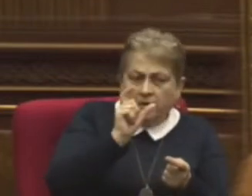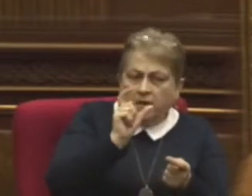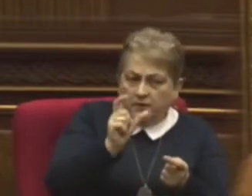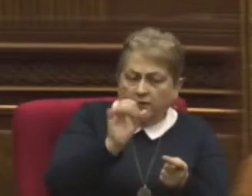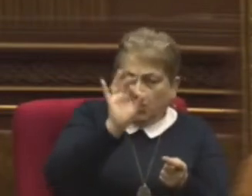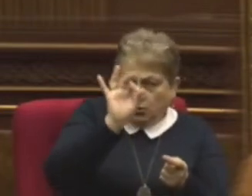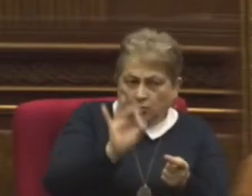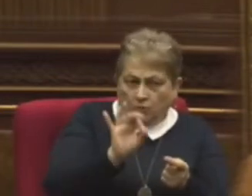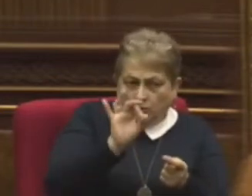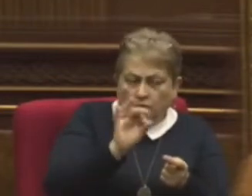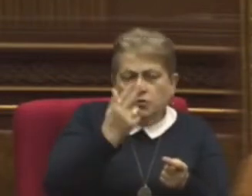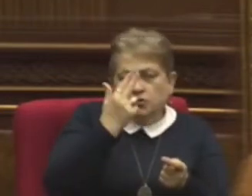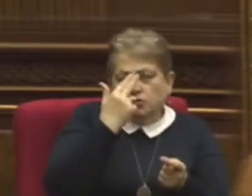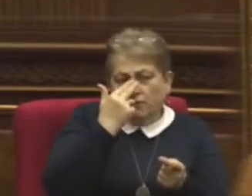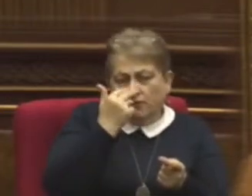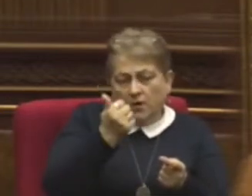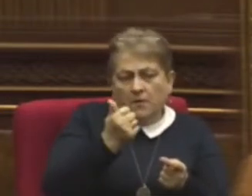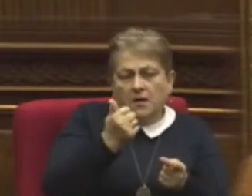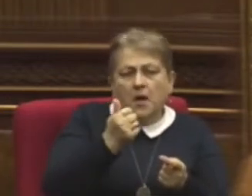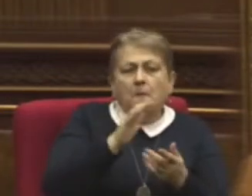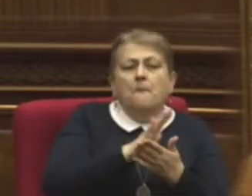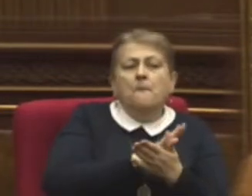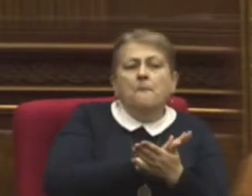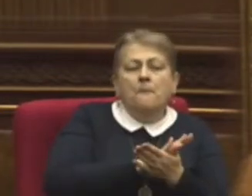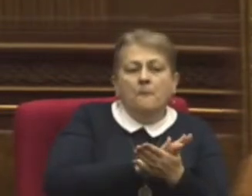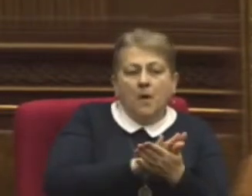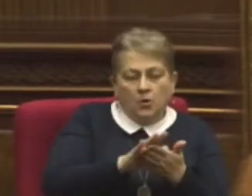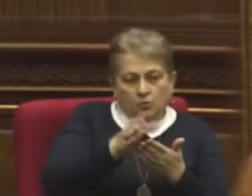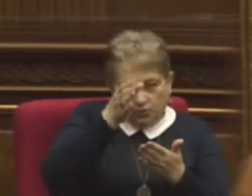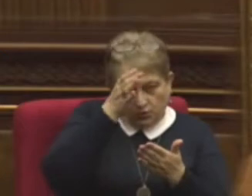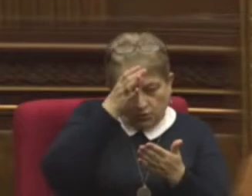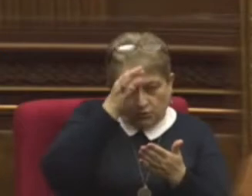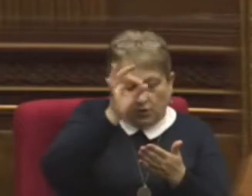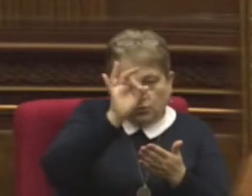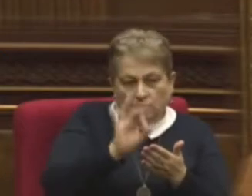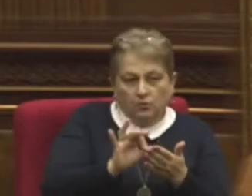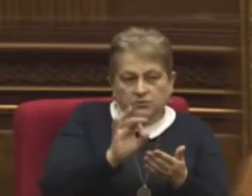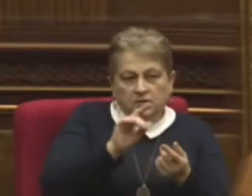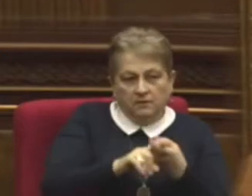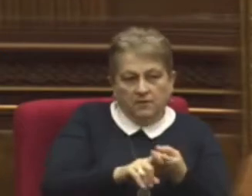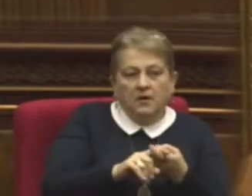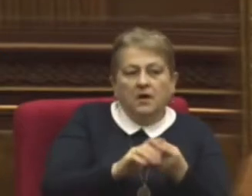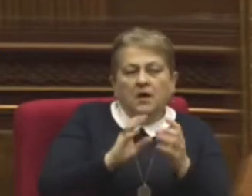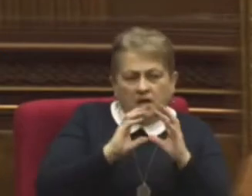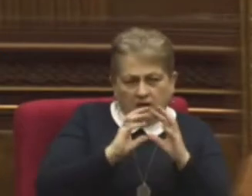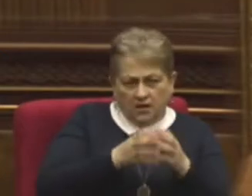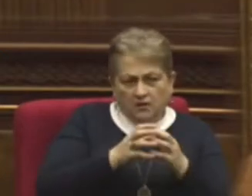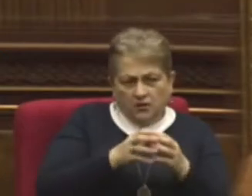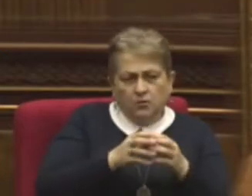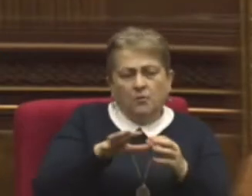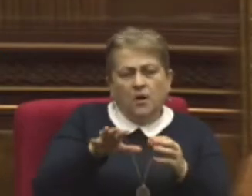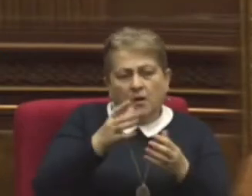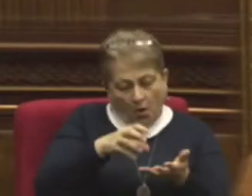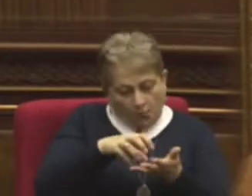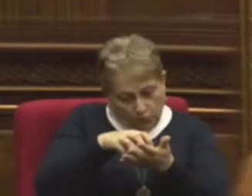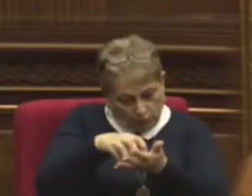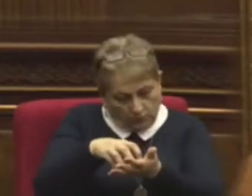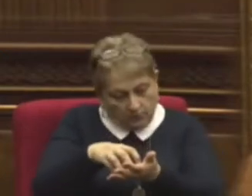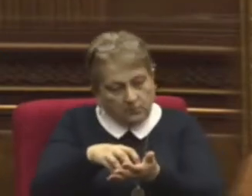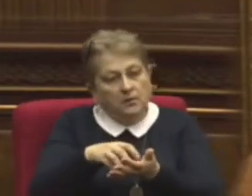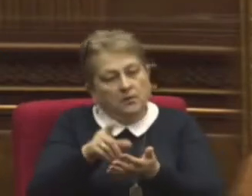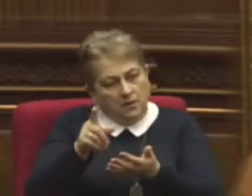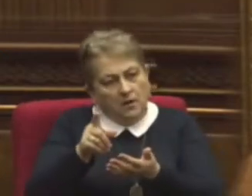հատվածող տոկոսը սովորաբար վերաբերում է մաքուր գիտության հատկացված տոկոսին։ Երկրներում, եթե ասում են, այսքան բյուջեից հատկացվում է,